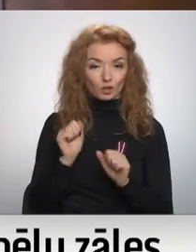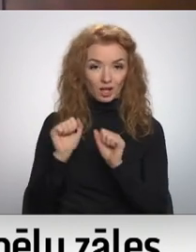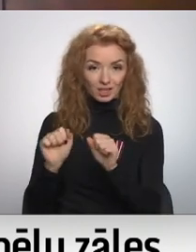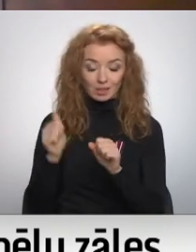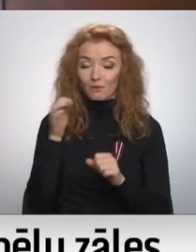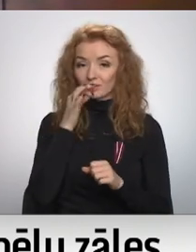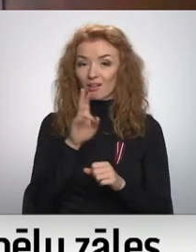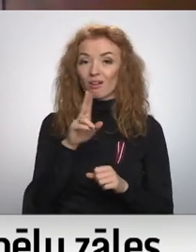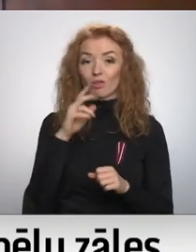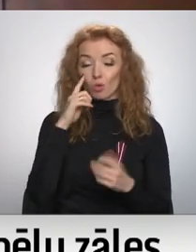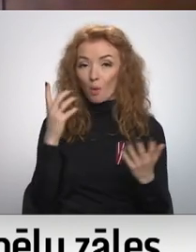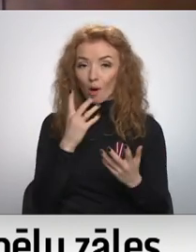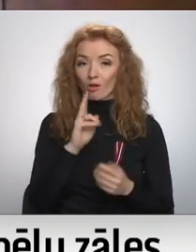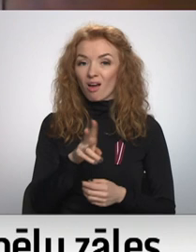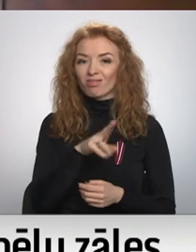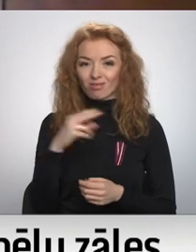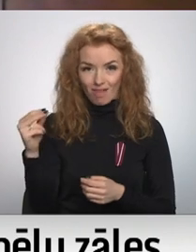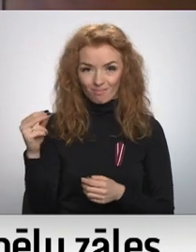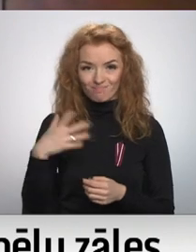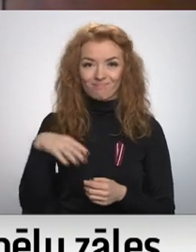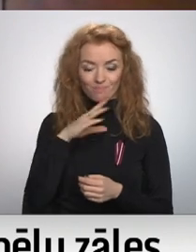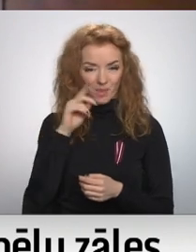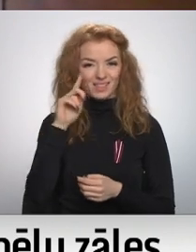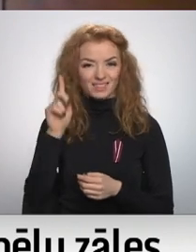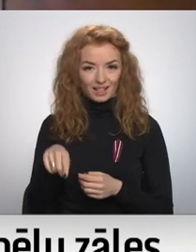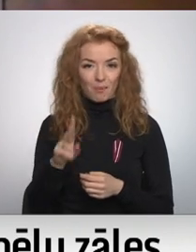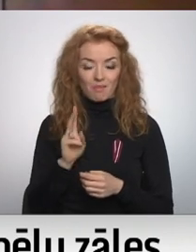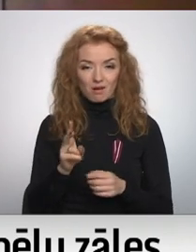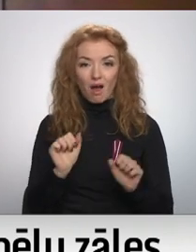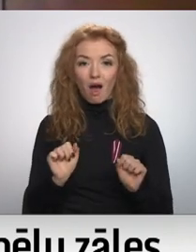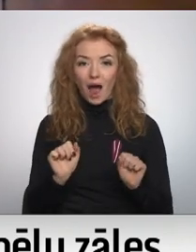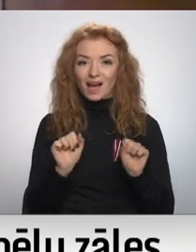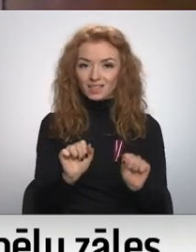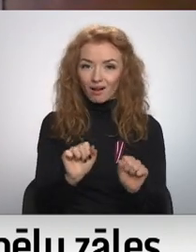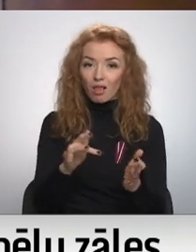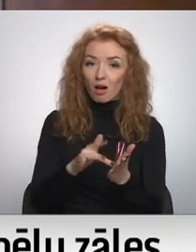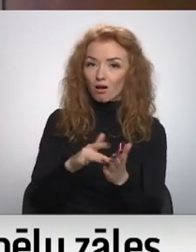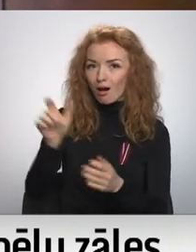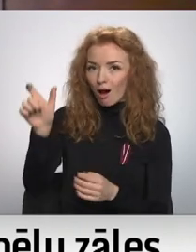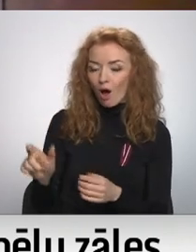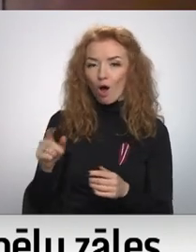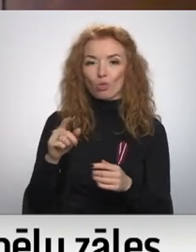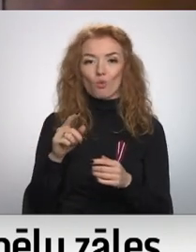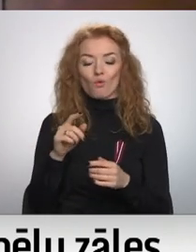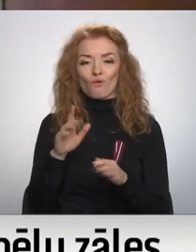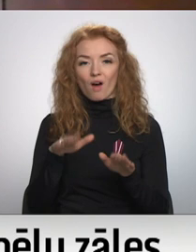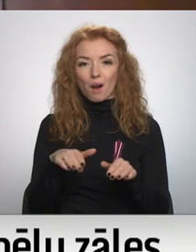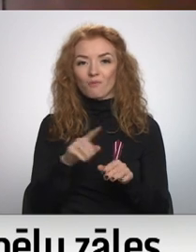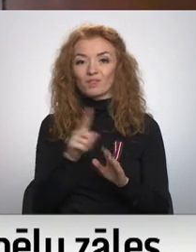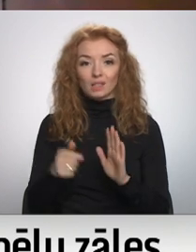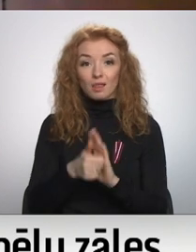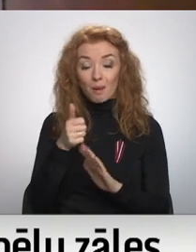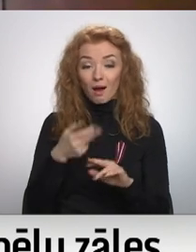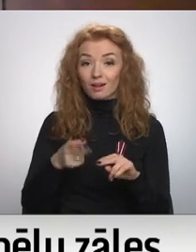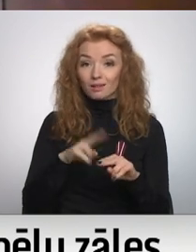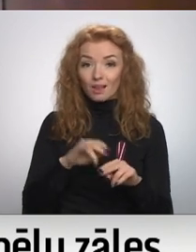nē. Jo mēs zinām, ka mēs aizsargāt kādu un aizsargāties pret kaut ko varam vislabāk tad,